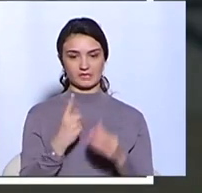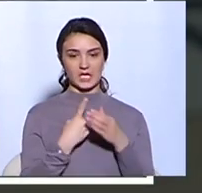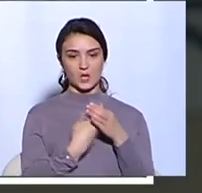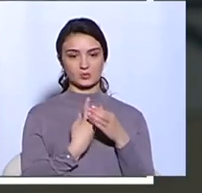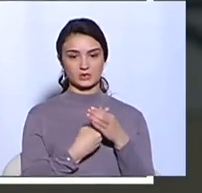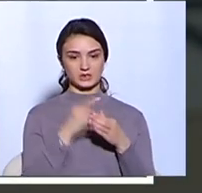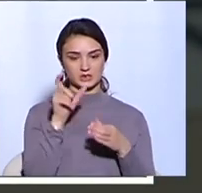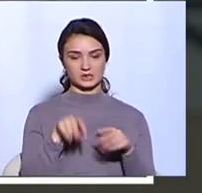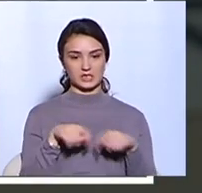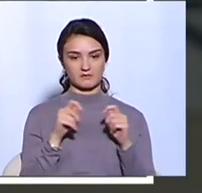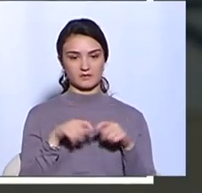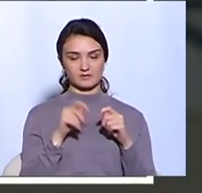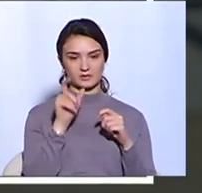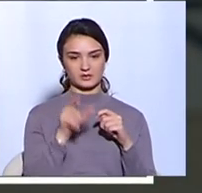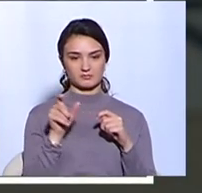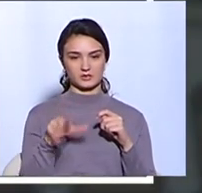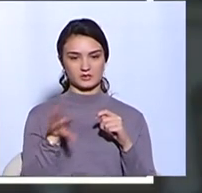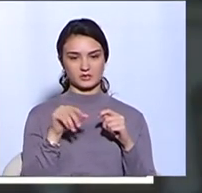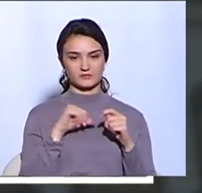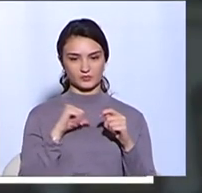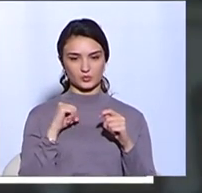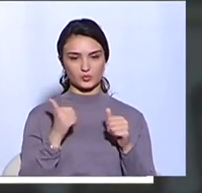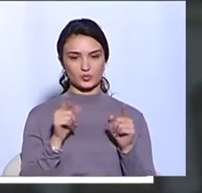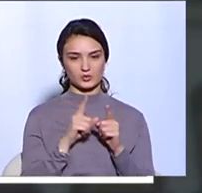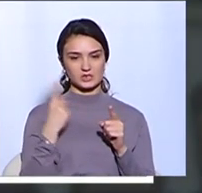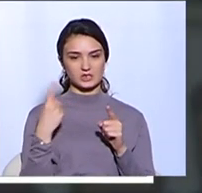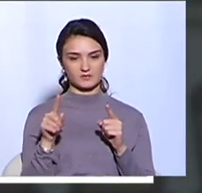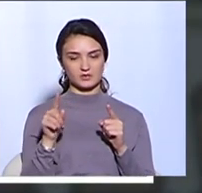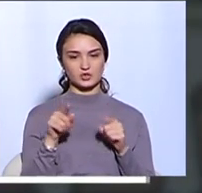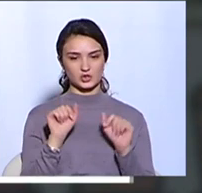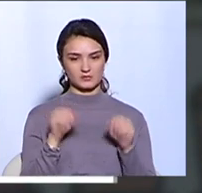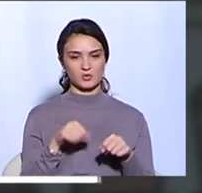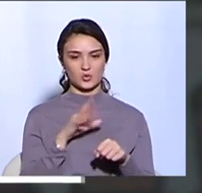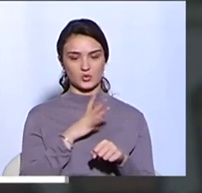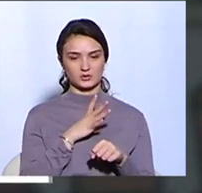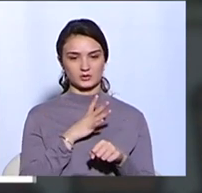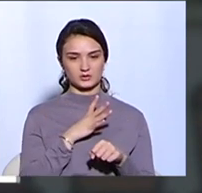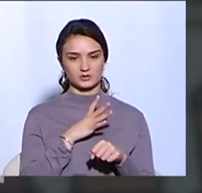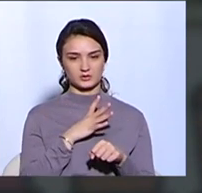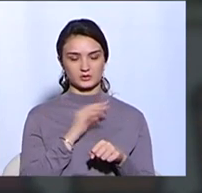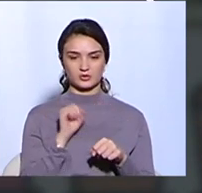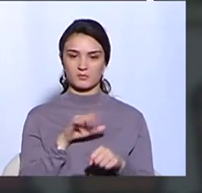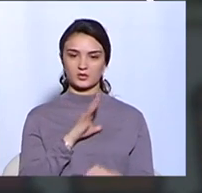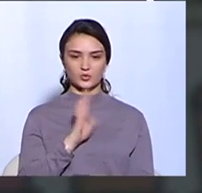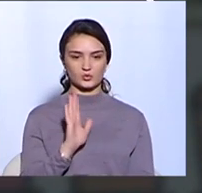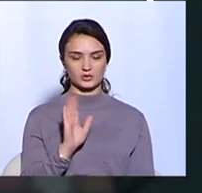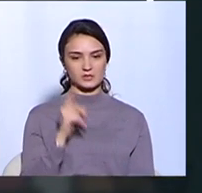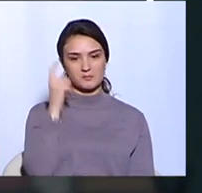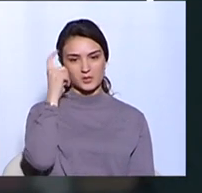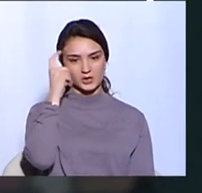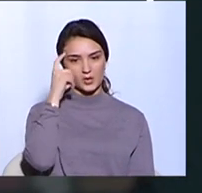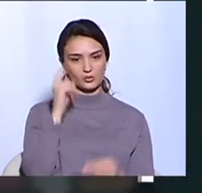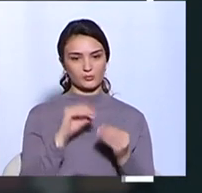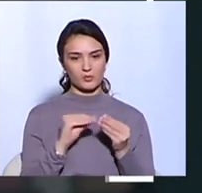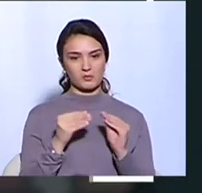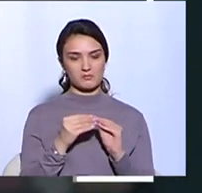აუტისტური სპექტრის დარღვევის მქონე ადამიანს, ისევე როგორც სხვა დანარჩენს, შეიძლება ჰქონდეს ან არ ჰქონდეს ისეთი მენტალური